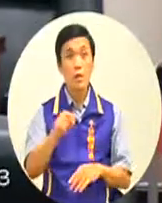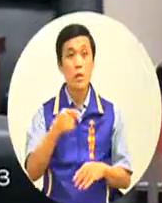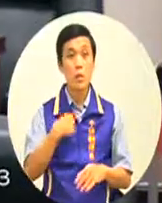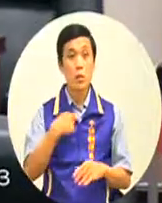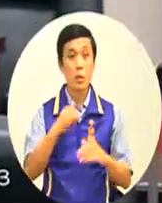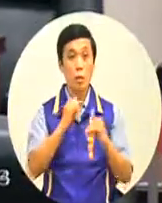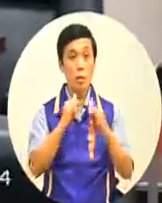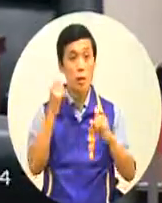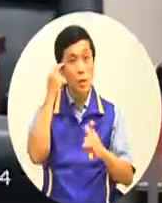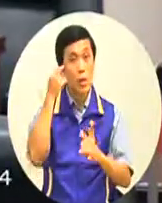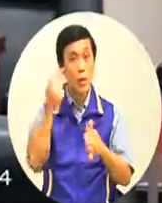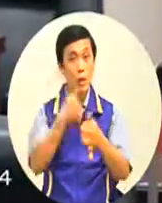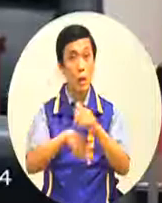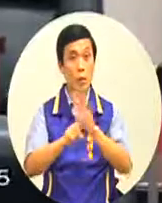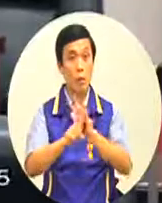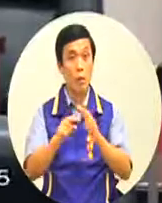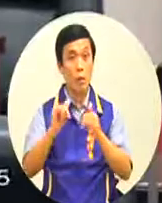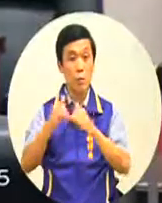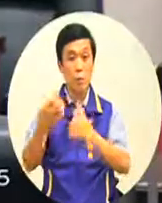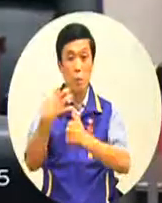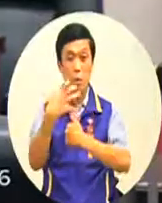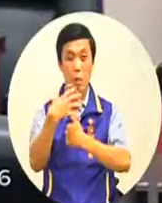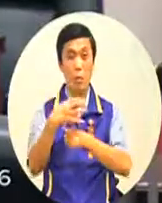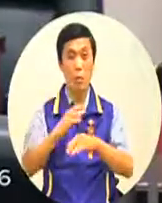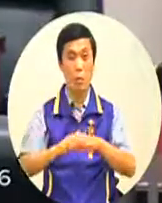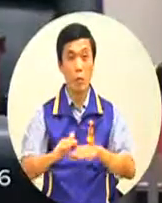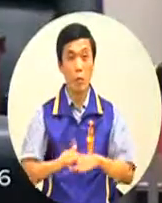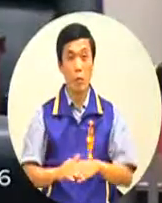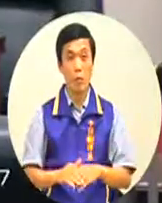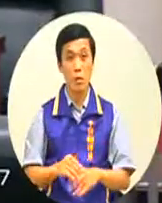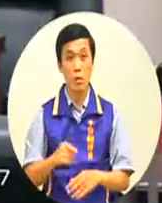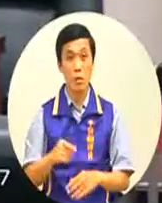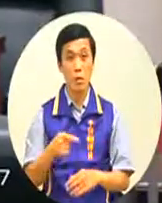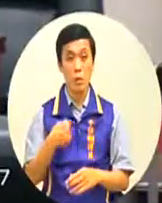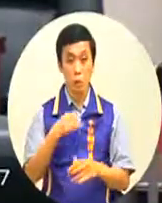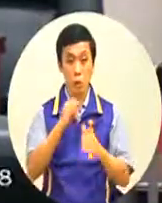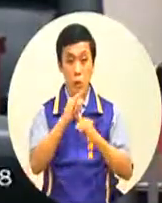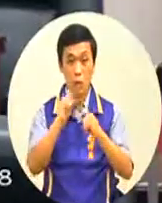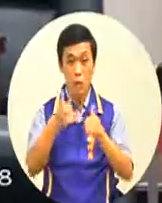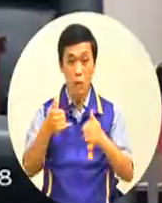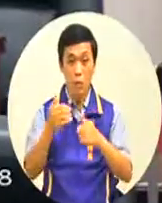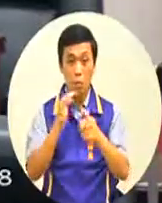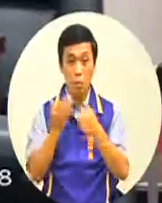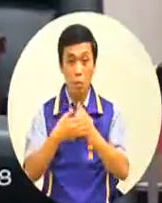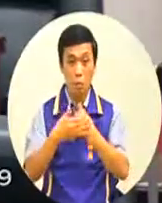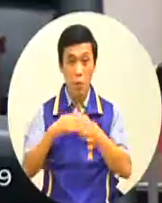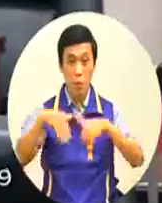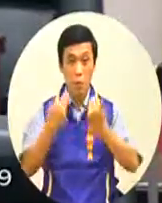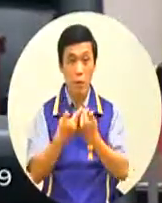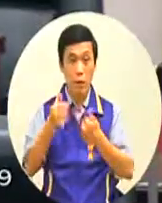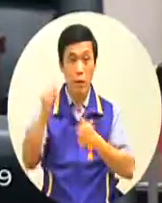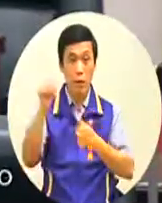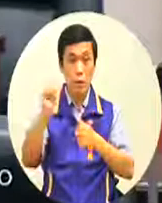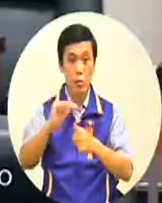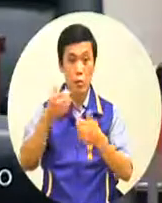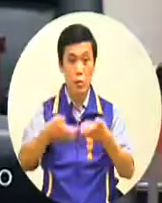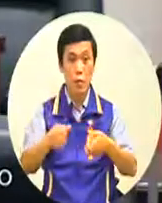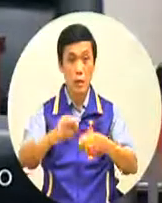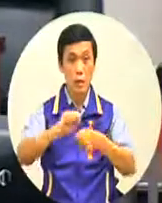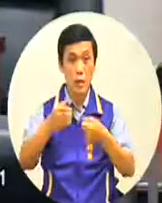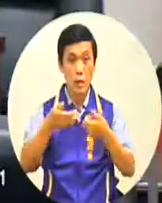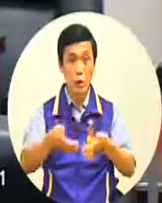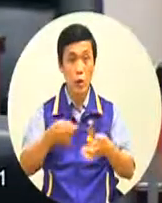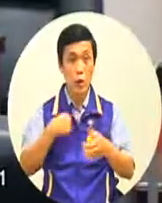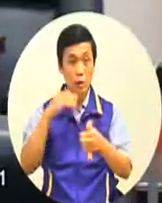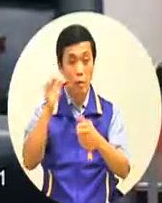表，我都也没事。拜托委弟多路姐，咱唔好拜托伊，我干嘛敢下下来得啊？改的工不知道，不知道，不